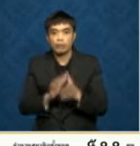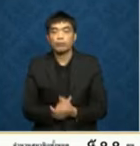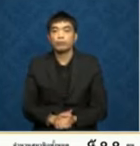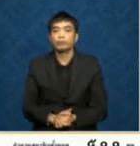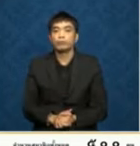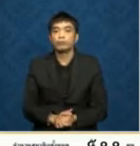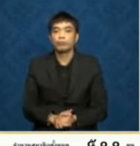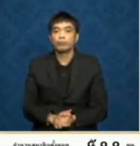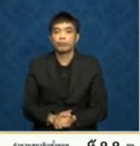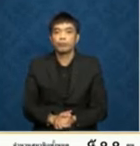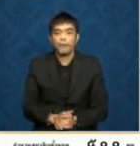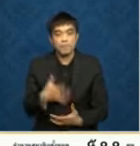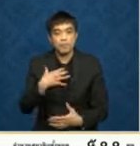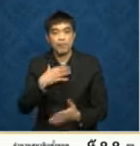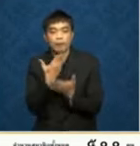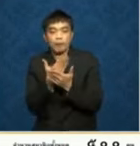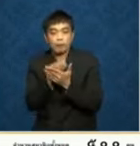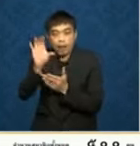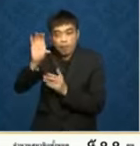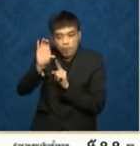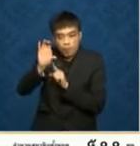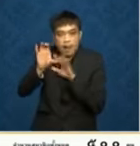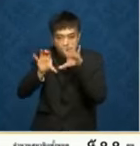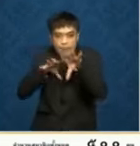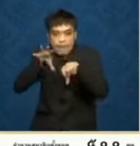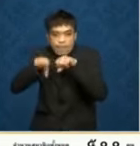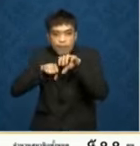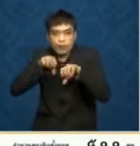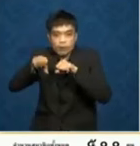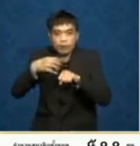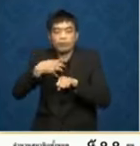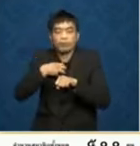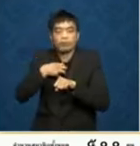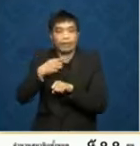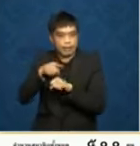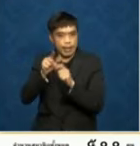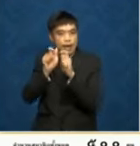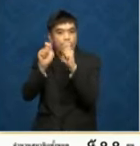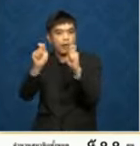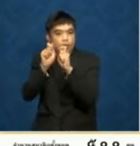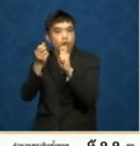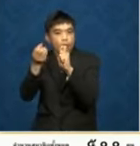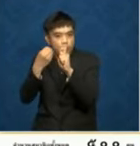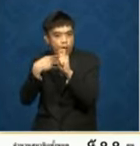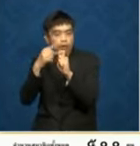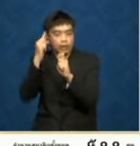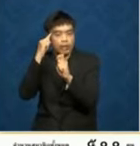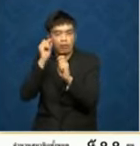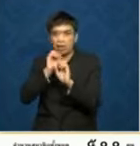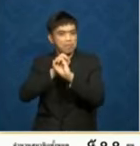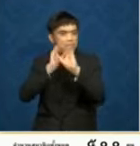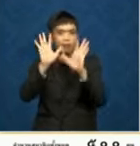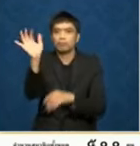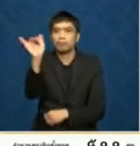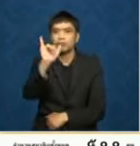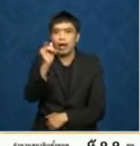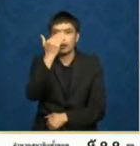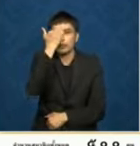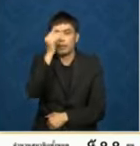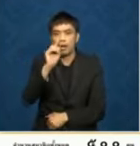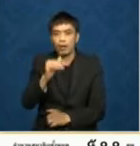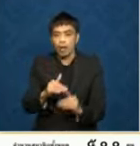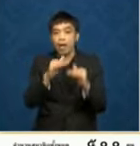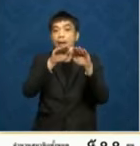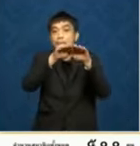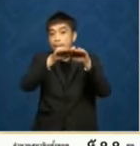และระหว่างที่เอาแตจะแย่งชีงงบนี้กัอยู่ครับข้อมูจากอันนุที่ผมทราบมาครับตอนนี้ยไมมคามชัดเจนครัว่าจะกำหนดมาต